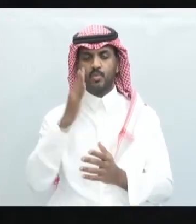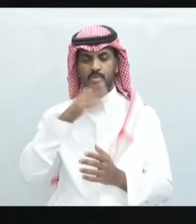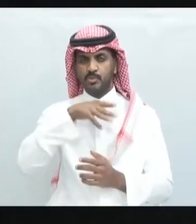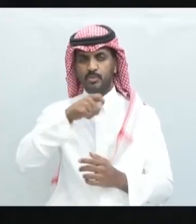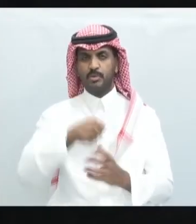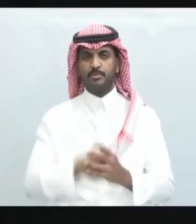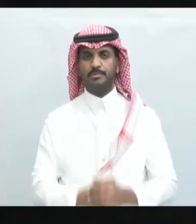وسلم على نبينا محمد